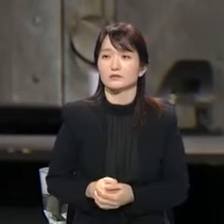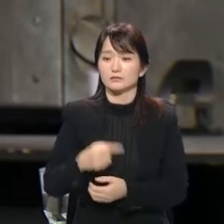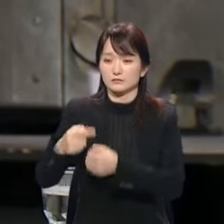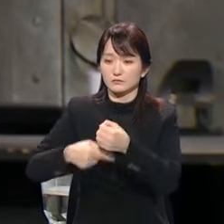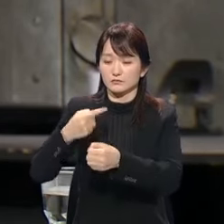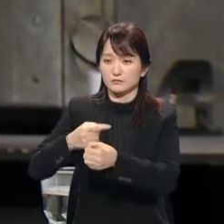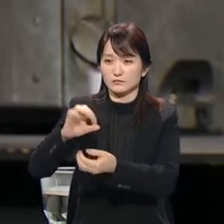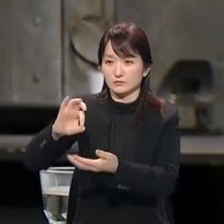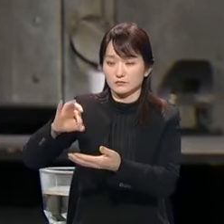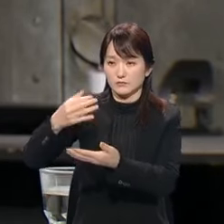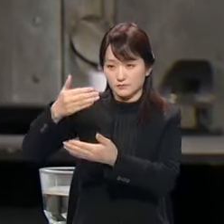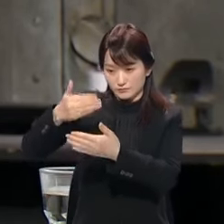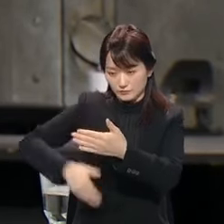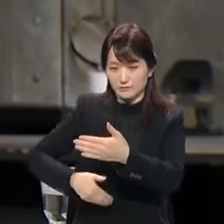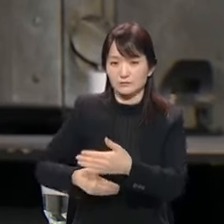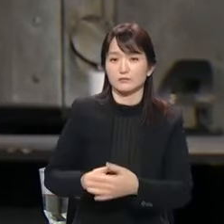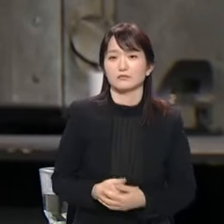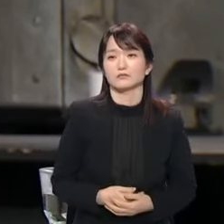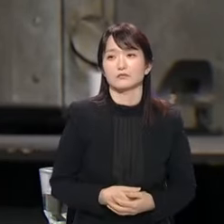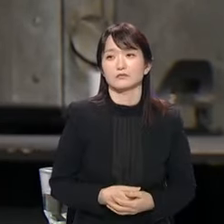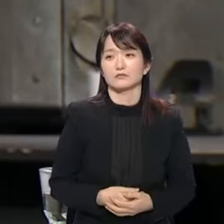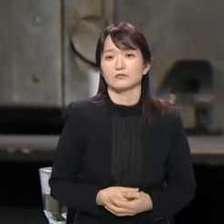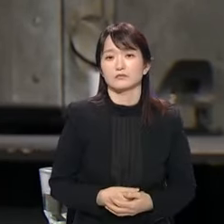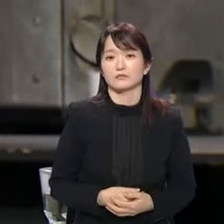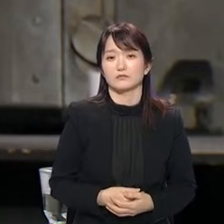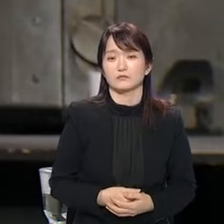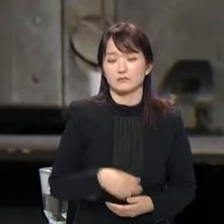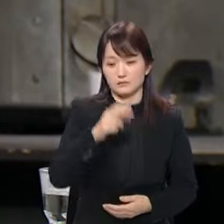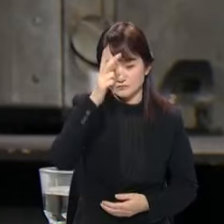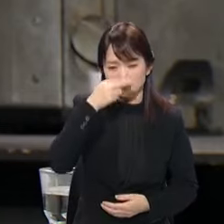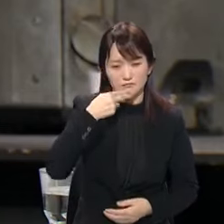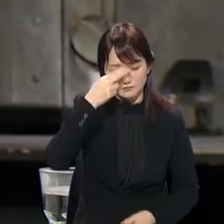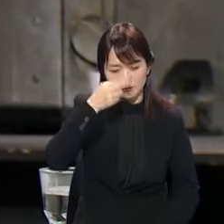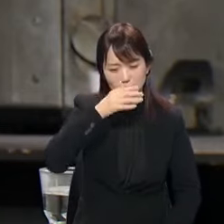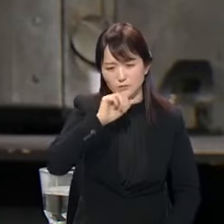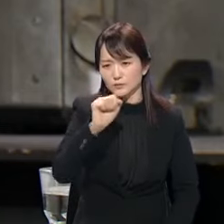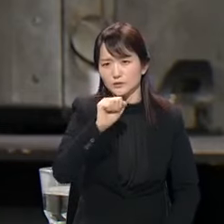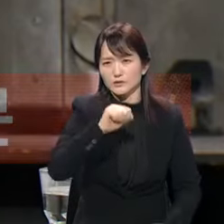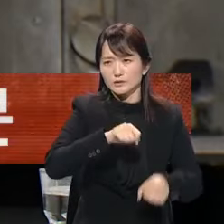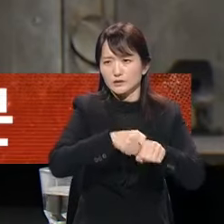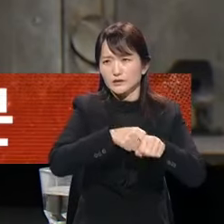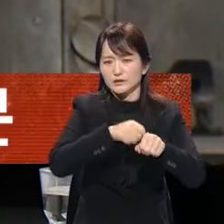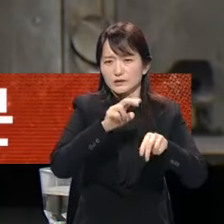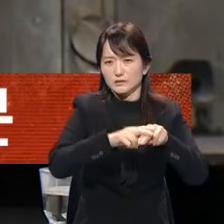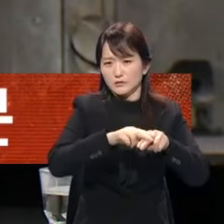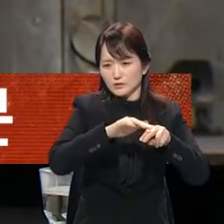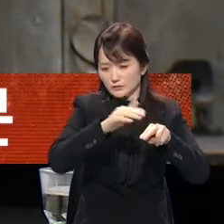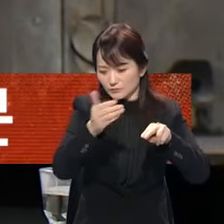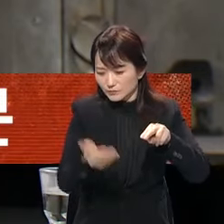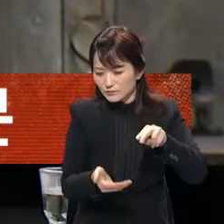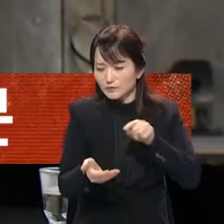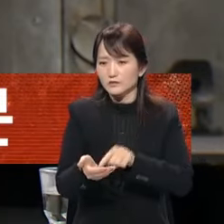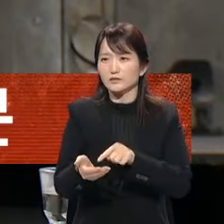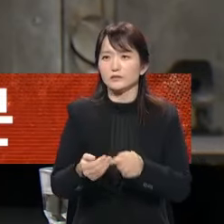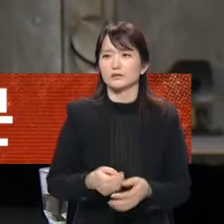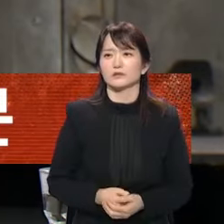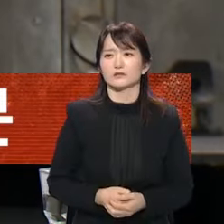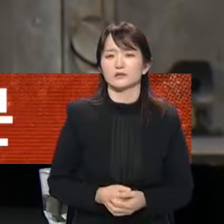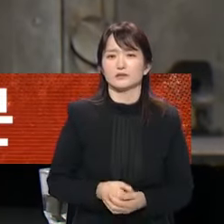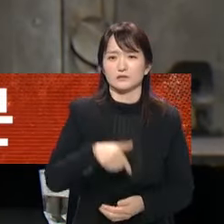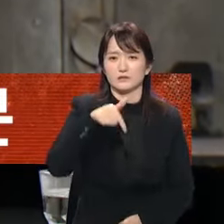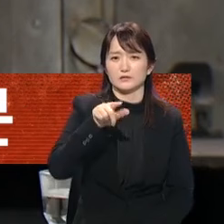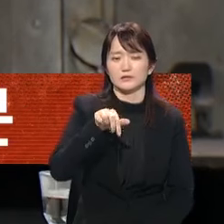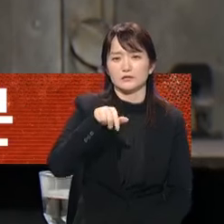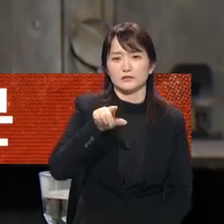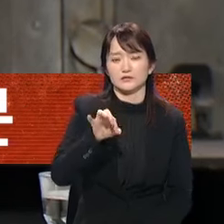아고 견책이 경징계를 하는데 아마에 경찰에서는 아마 음주했다고 강등시켰다 하더라도 요게 계급 정령은 경정 이상이기 때문에